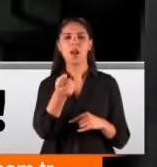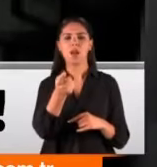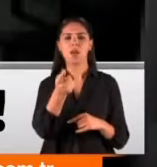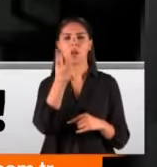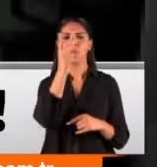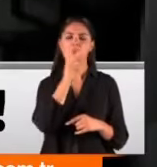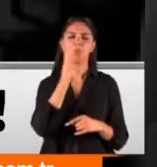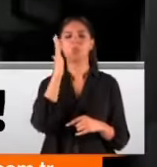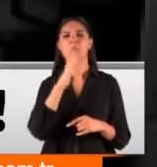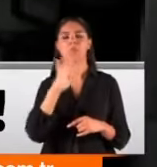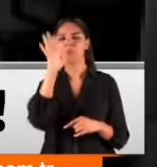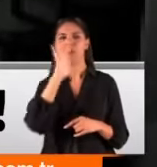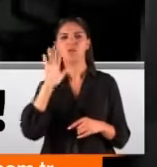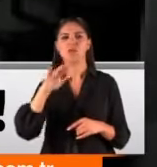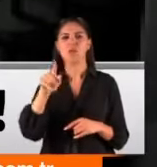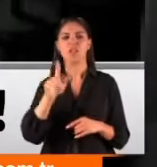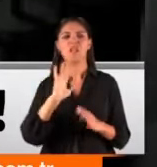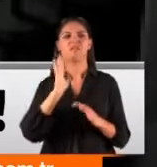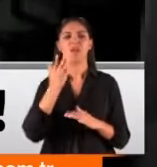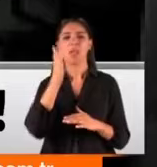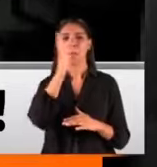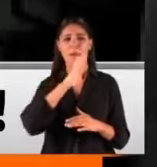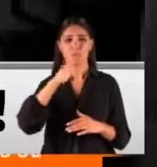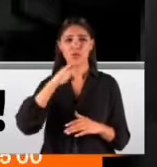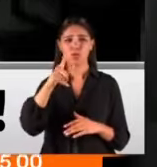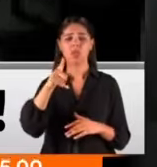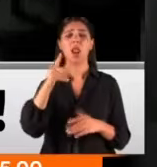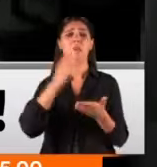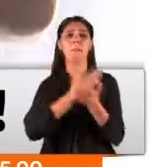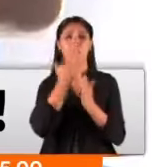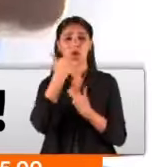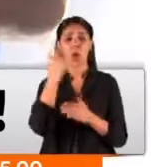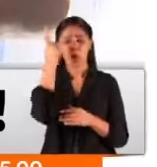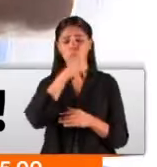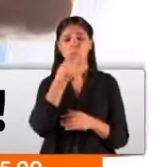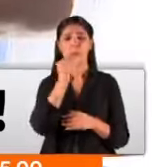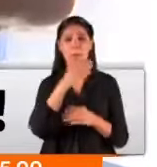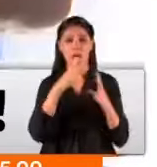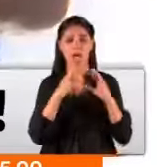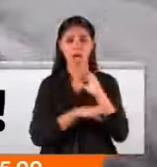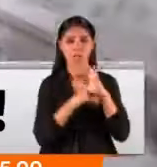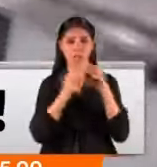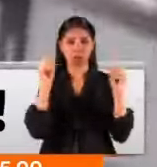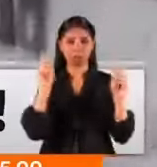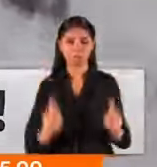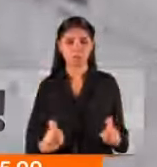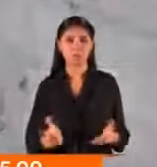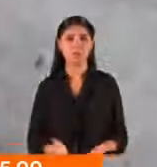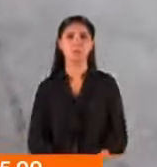Yani 300-500 arası bir rakam tutar maksimum. Yani 500 aralık parça takılmadığı için bebek hayatını mı kaybetti? Büyük ihtimal.